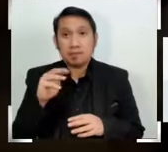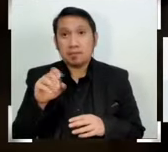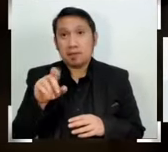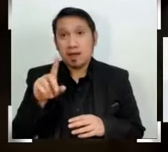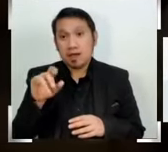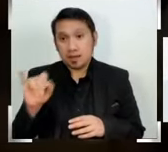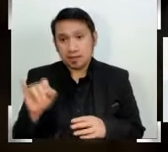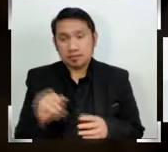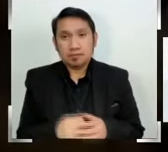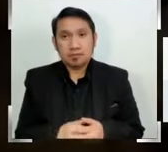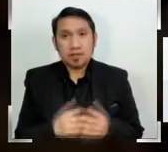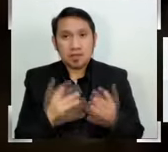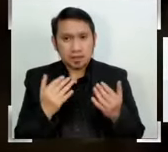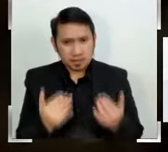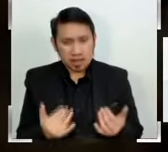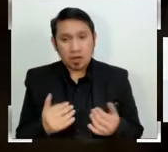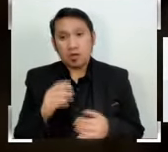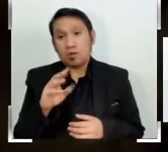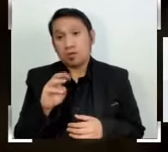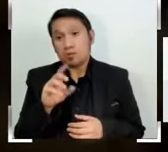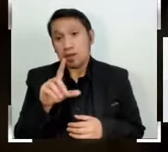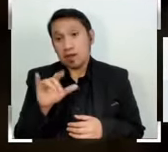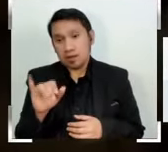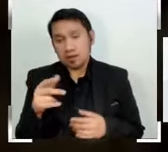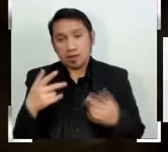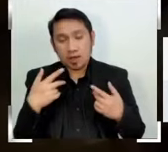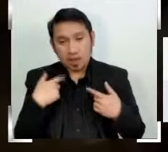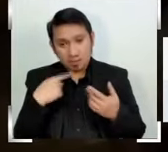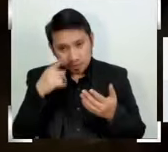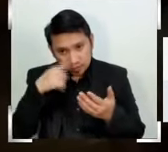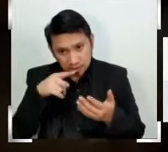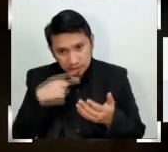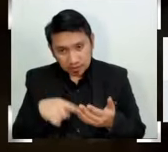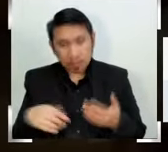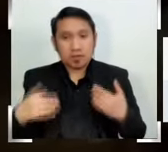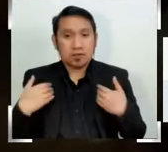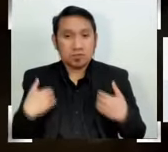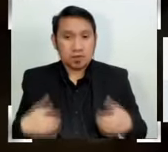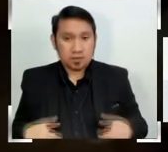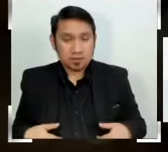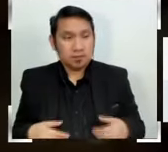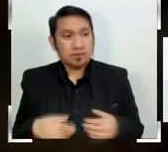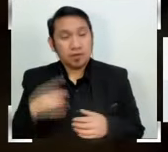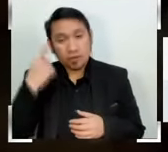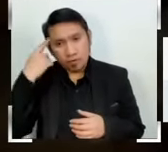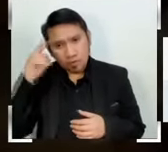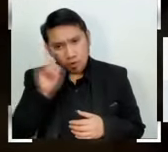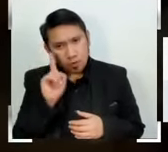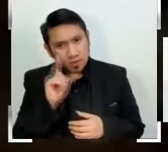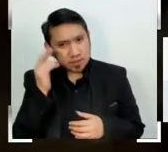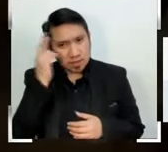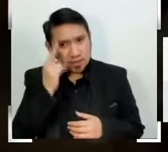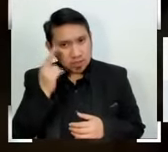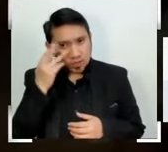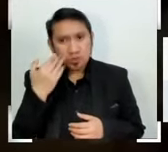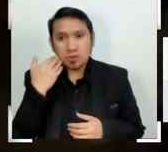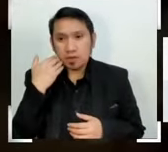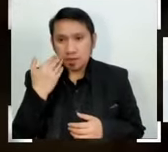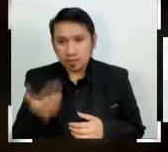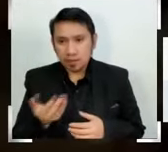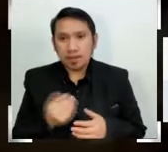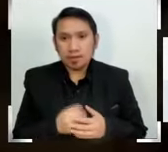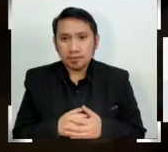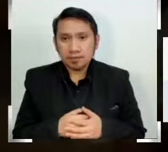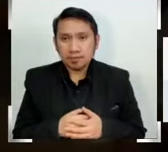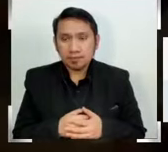Sa ngayon, sumasailalim ang elepante sa necropsy o animal autopsy para malaman ang dahilan ng kanyang pagkamatay.